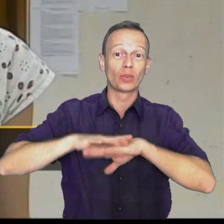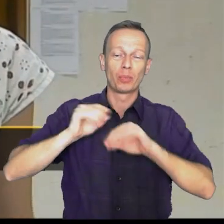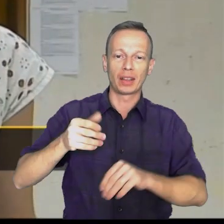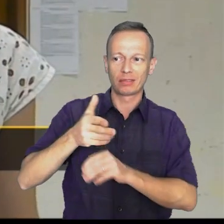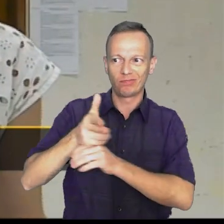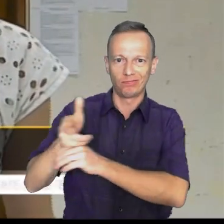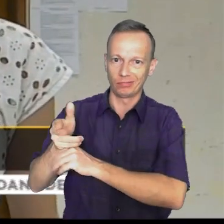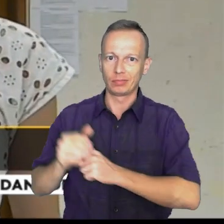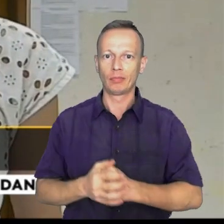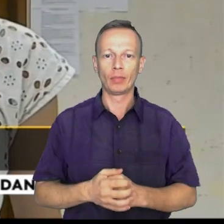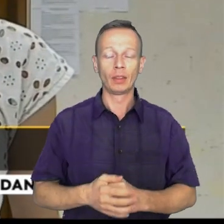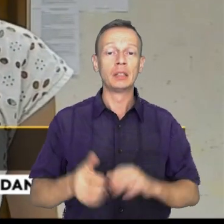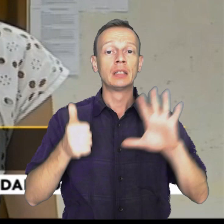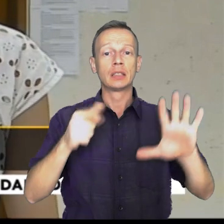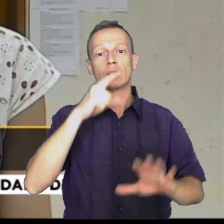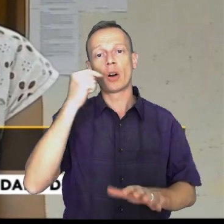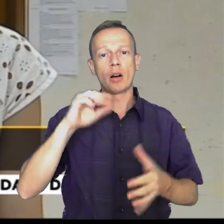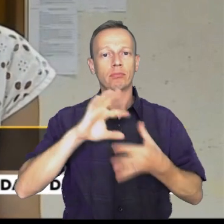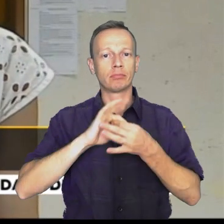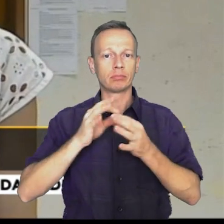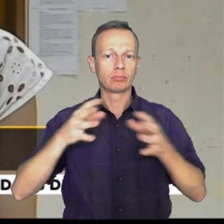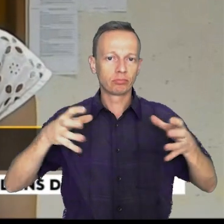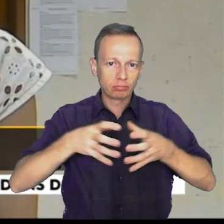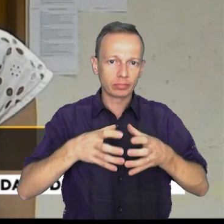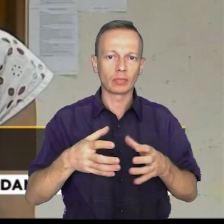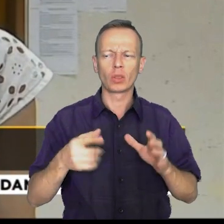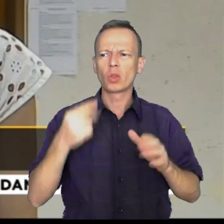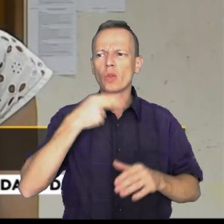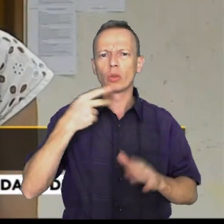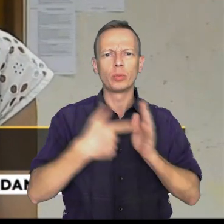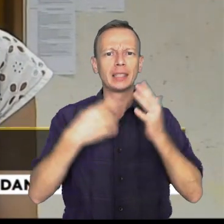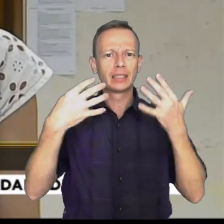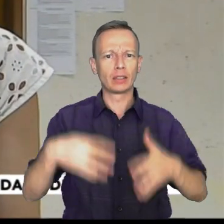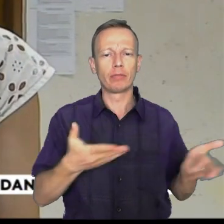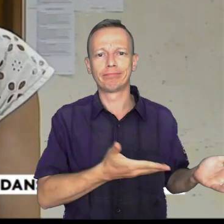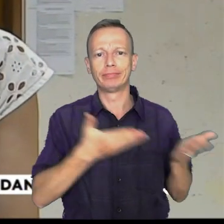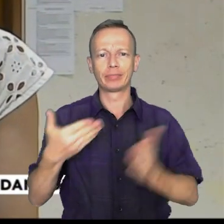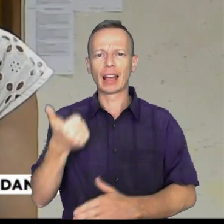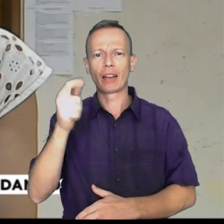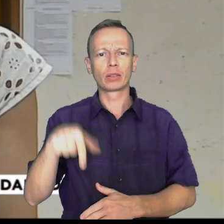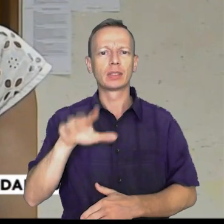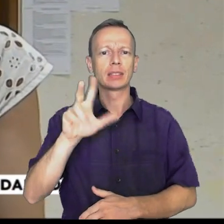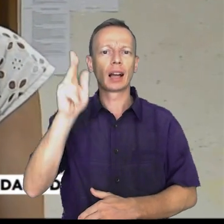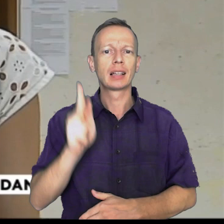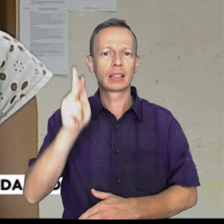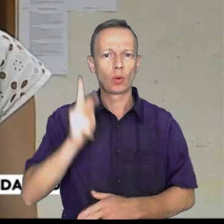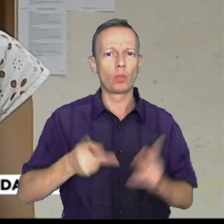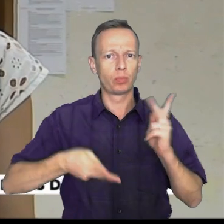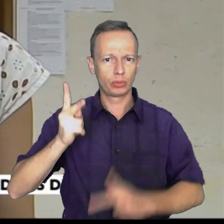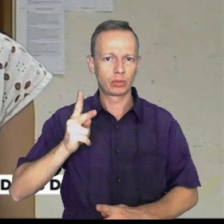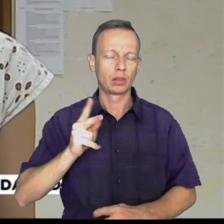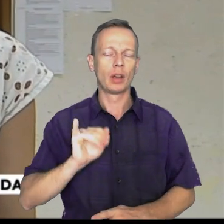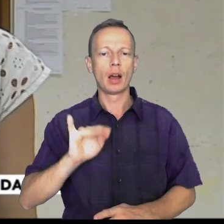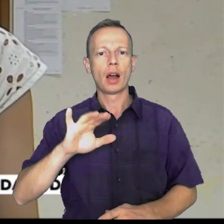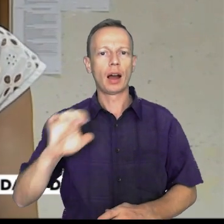Oui, 6 hommes qui se seraient associés en novembre 2019 pour importer plus d'1,5 kg d'ice en provenance de Hawaï. Ils les